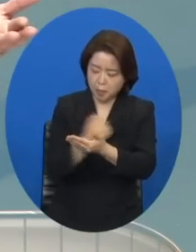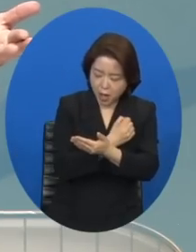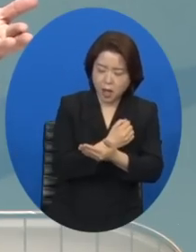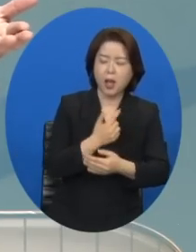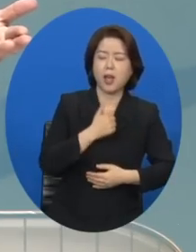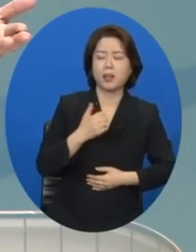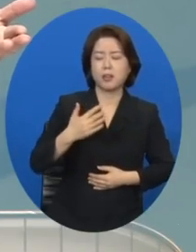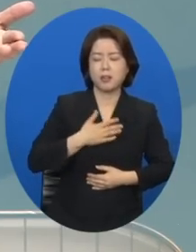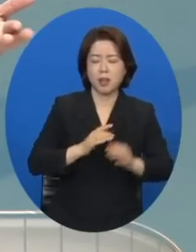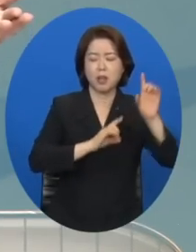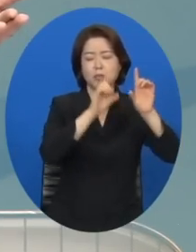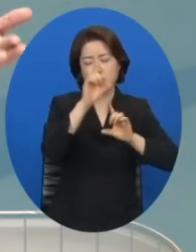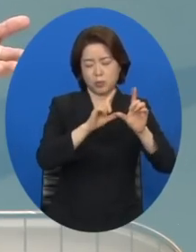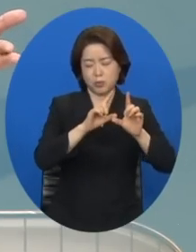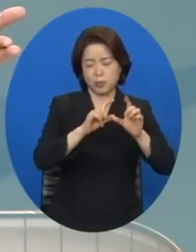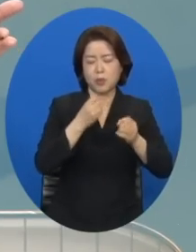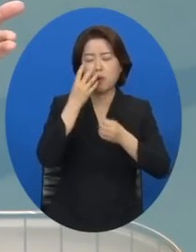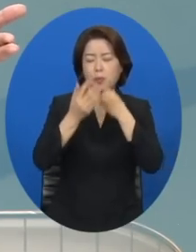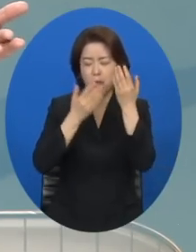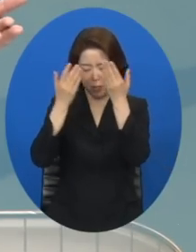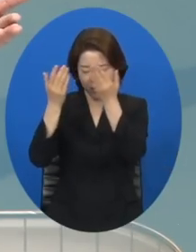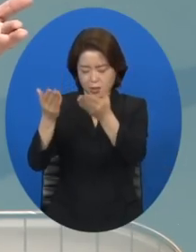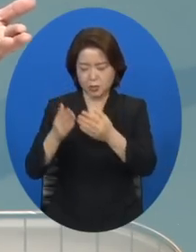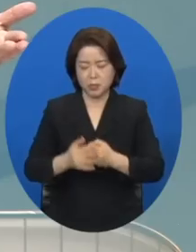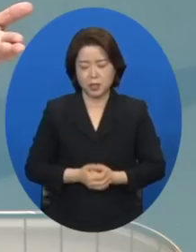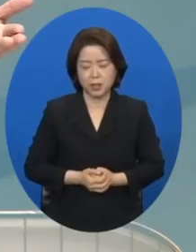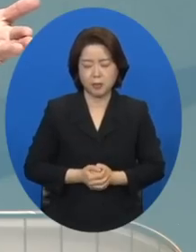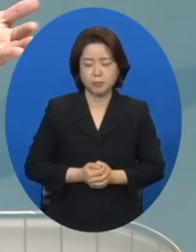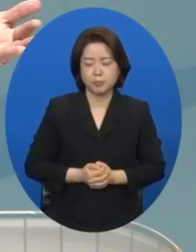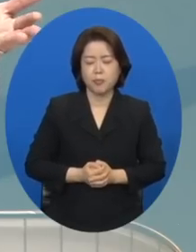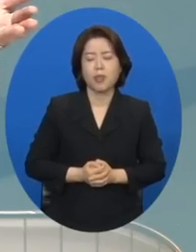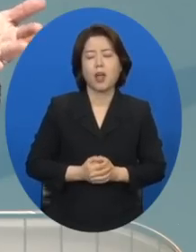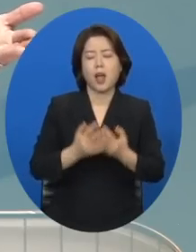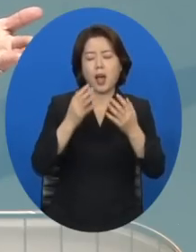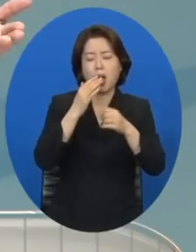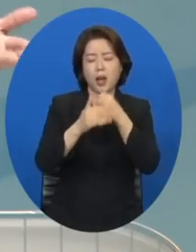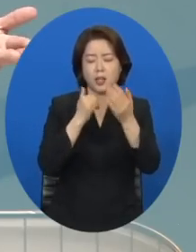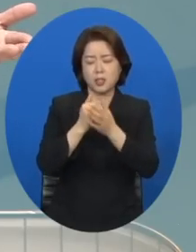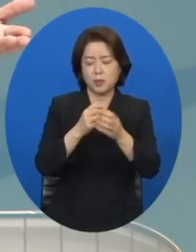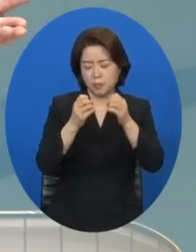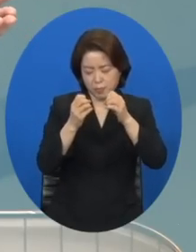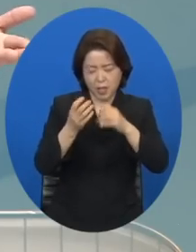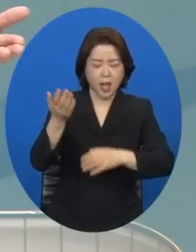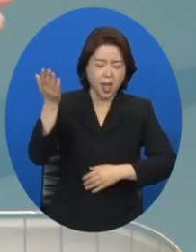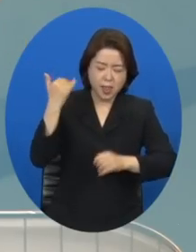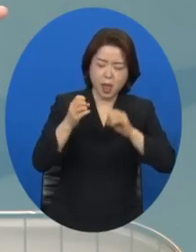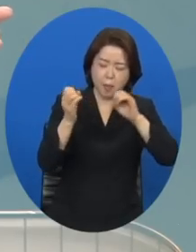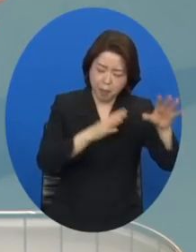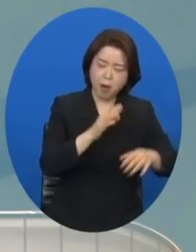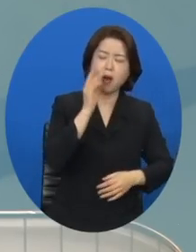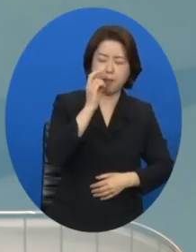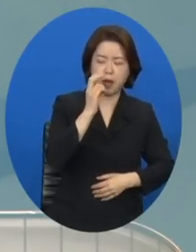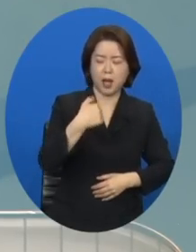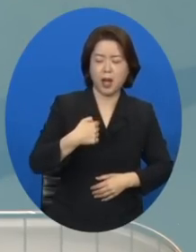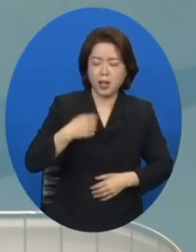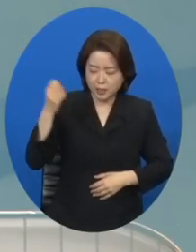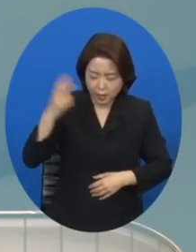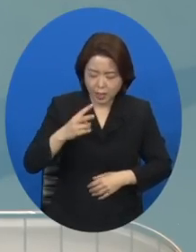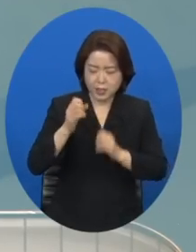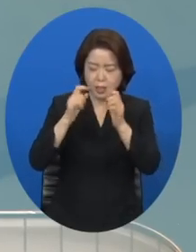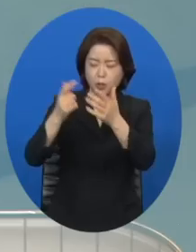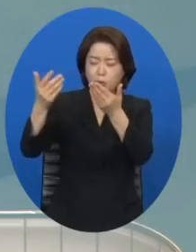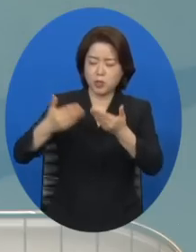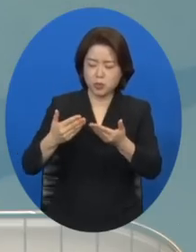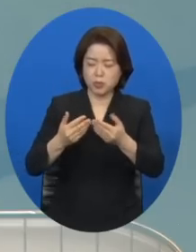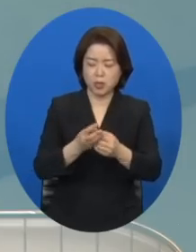했던 것이 우리의 모습이었음을 고백합니다 하나님 벌어져서다 벌써 버려졌을 텐데 하나님 다시 한번 기회를